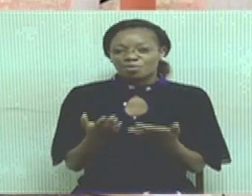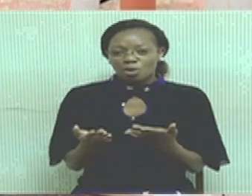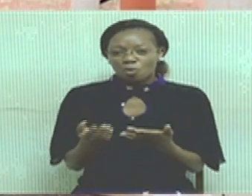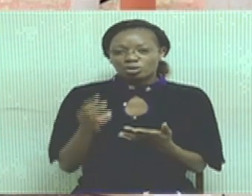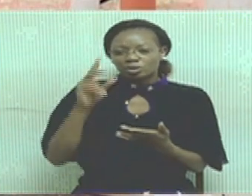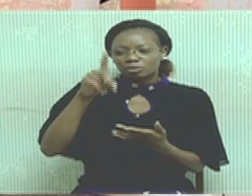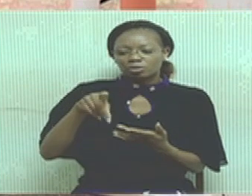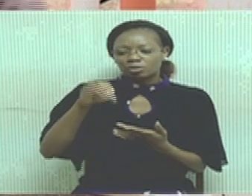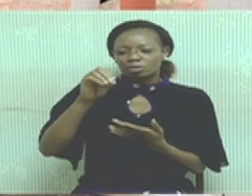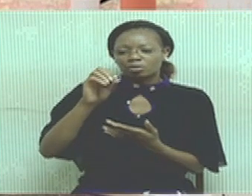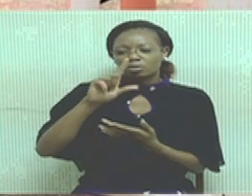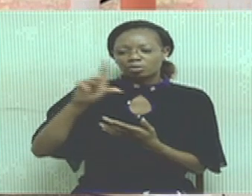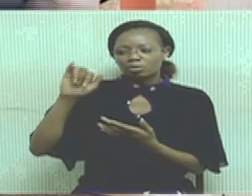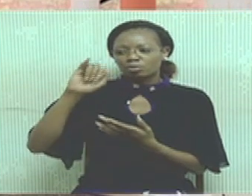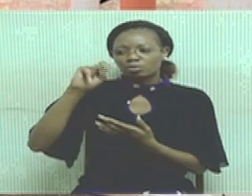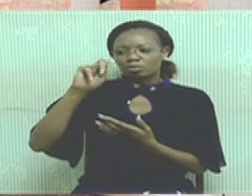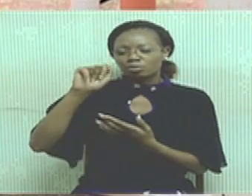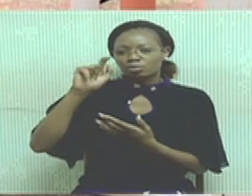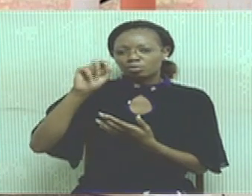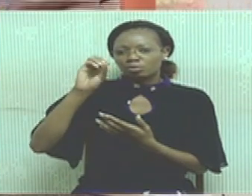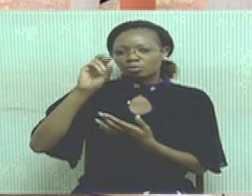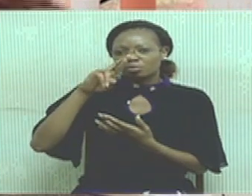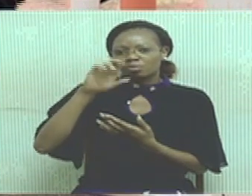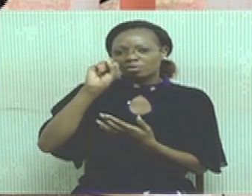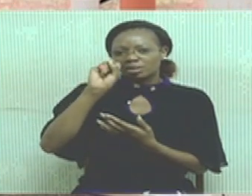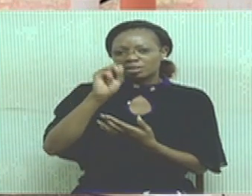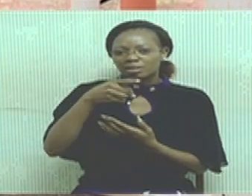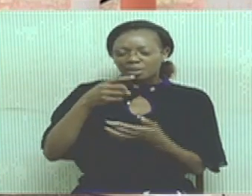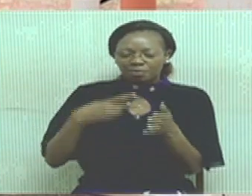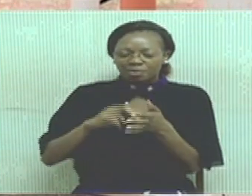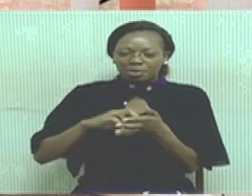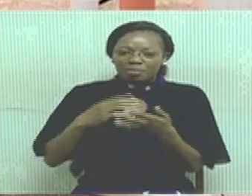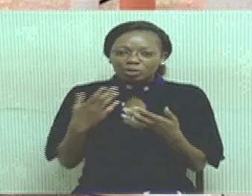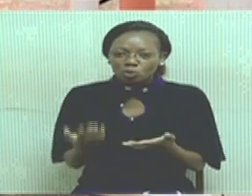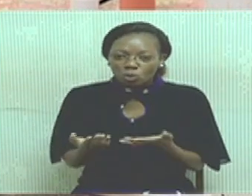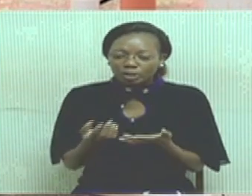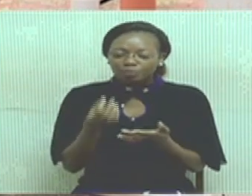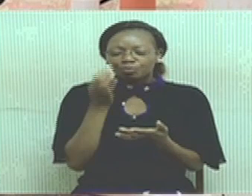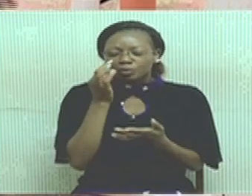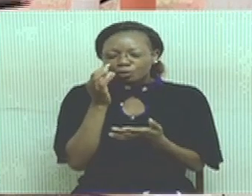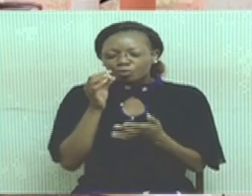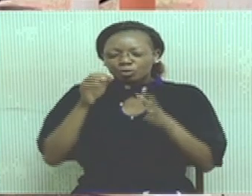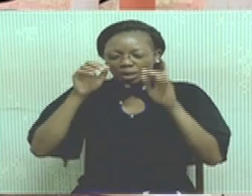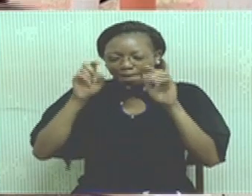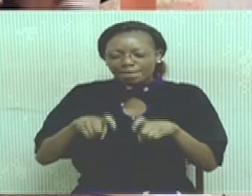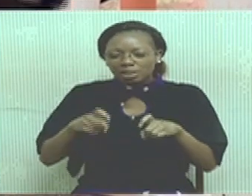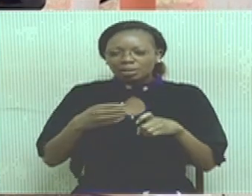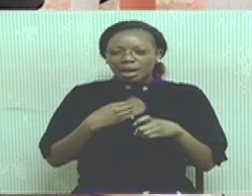socket za stima. Unaweza weka blower hapo ili itoe hiyo upepo.